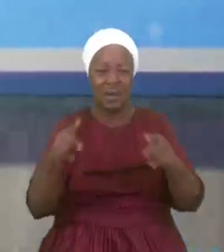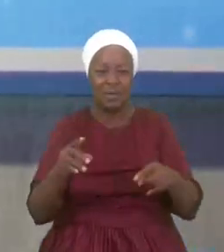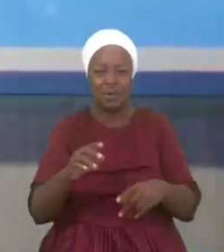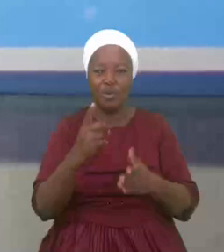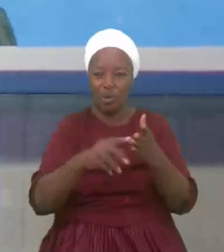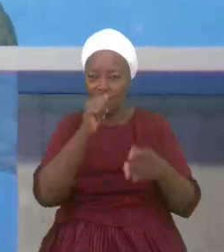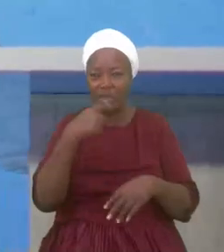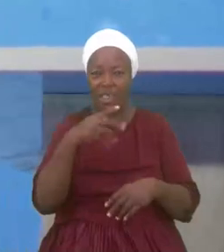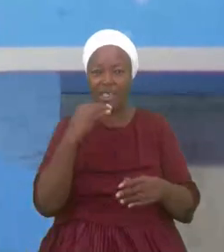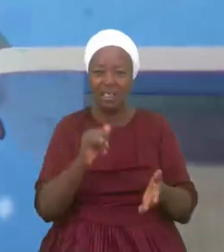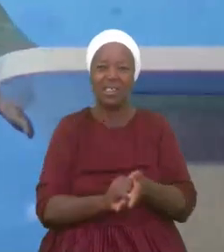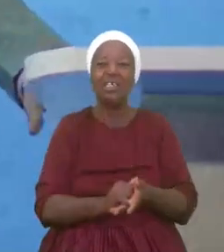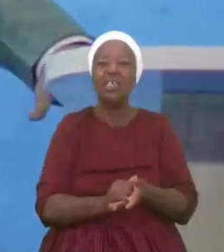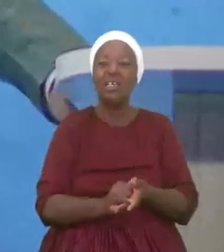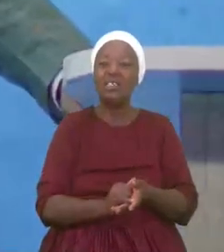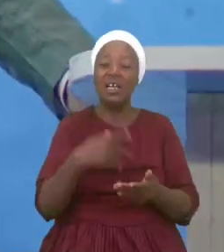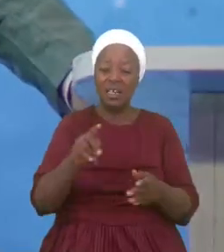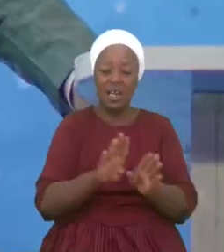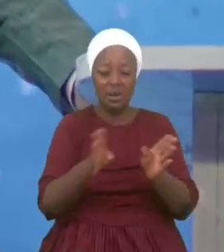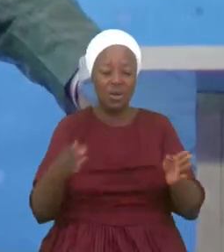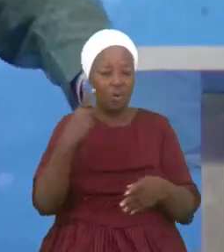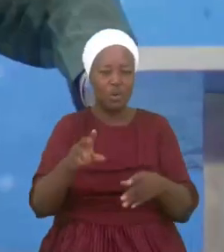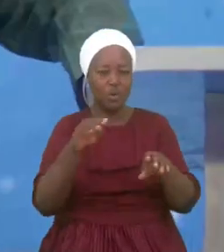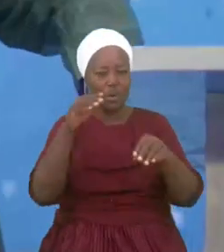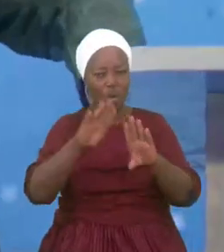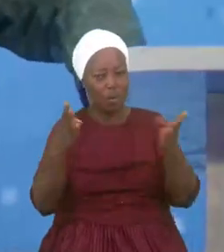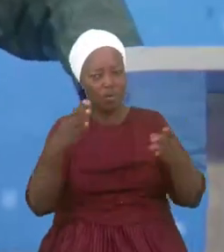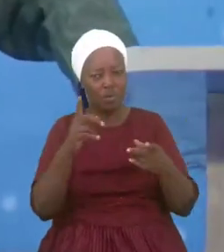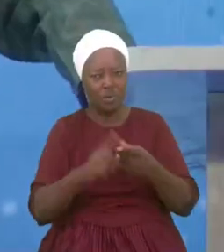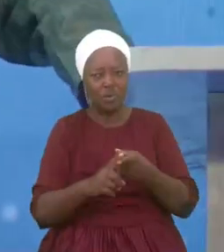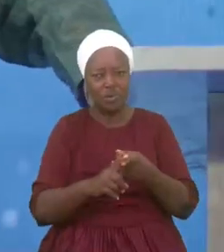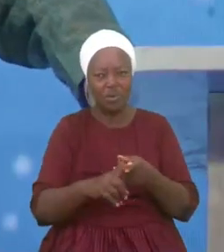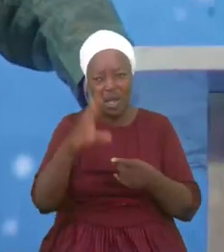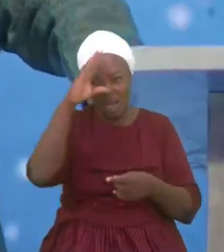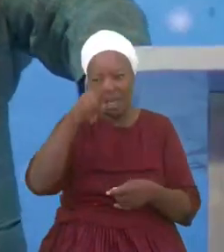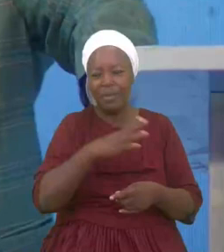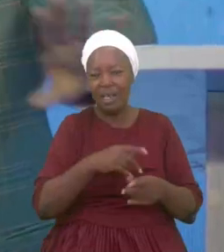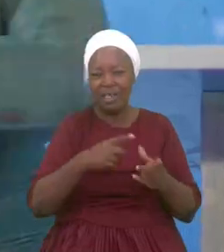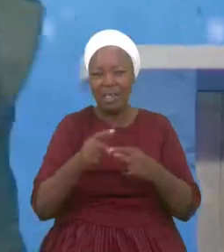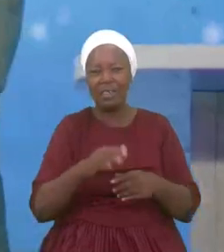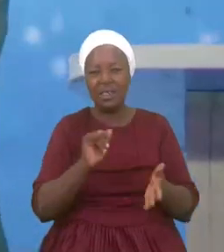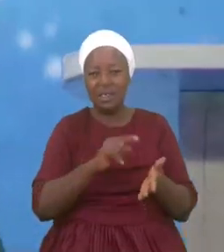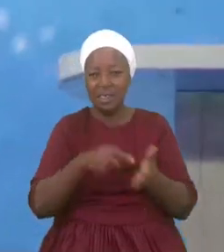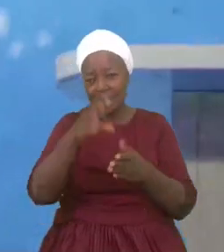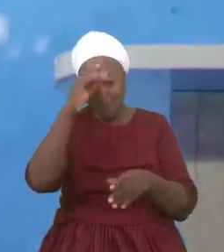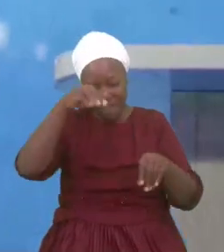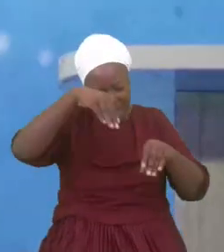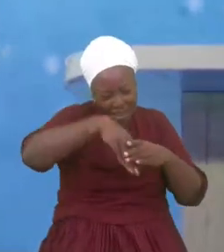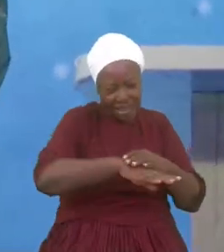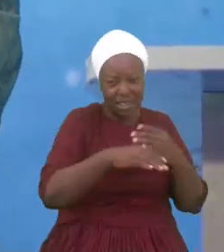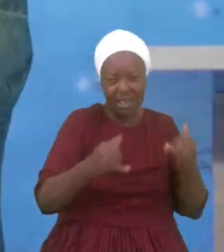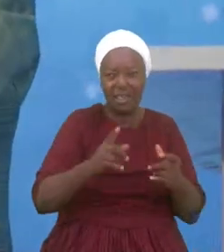les grandes choses qui étaient arrivés ça que la porte est lui était ouverte et Monsieur